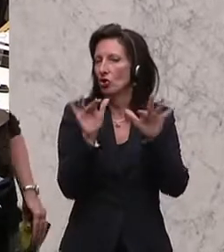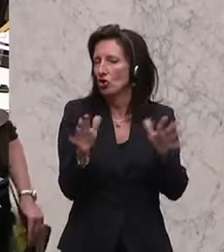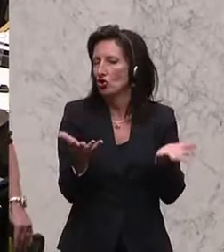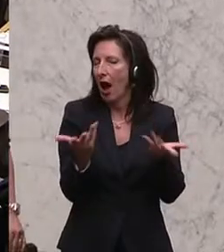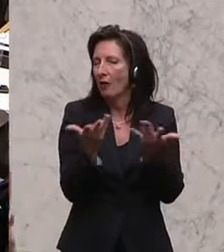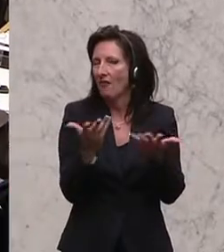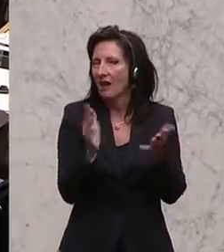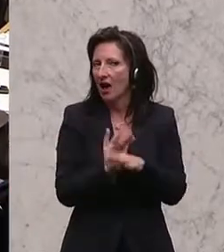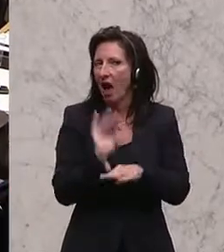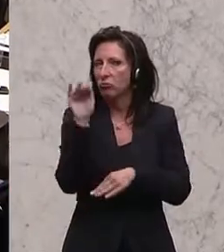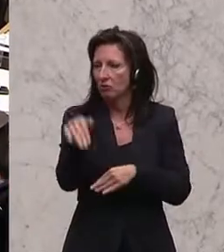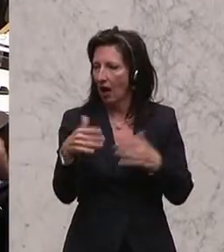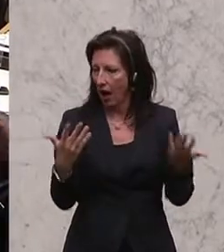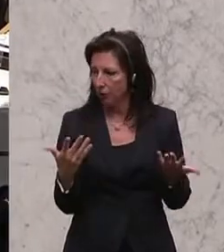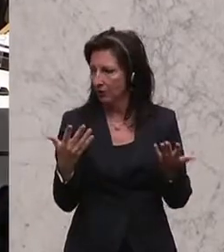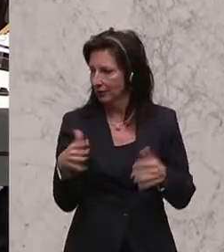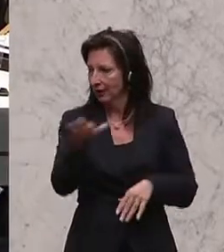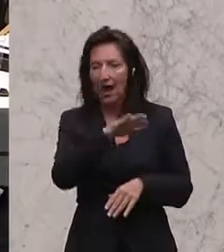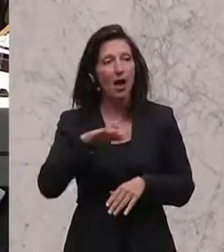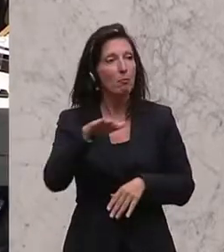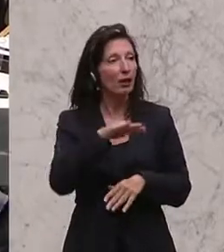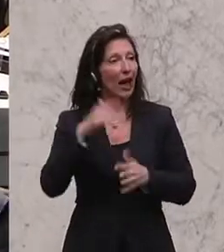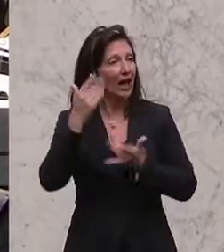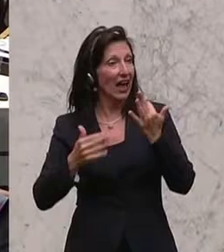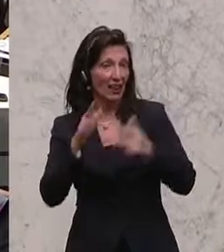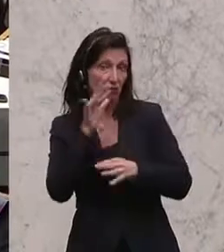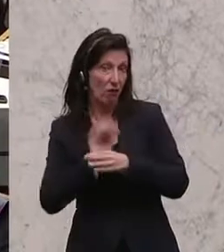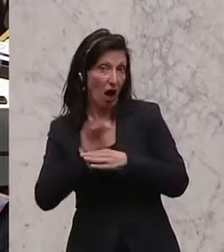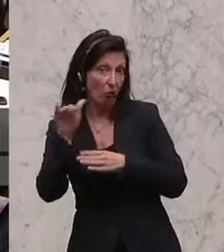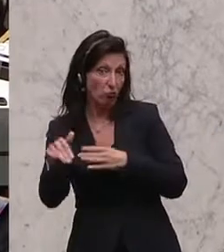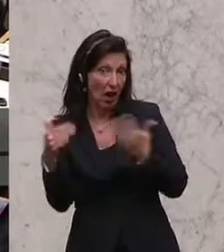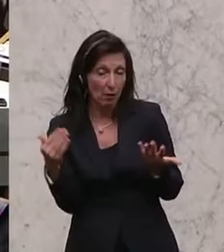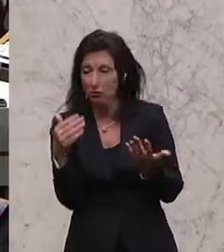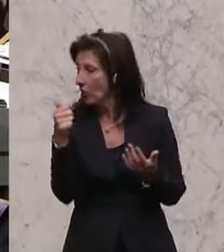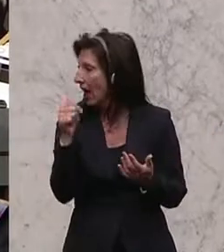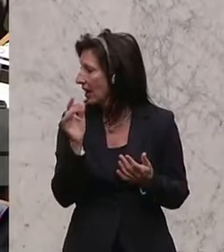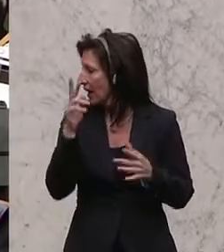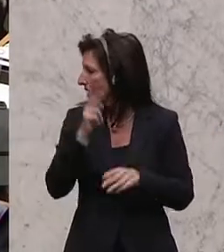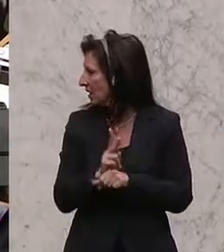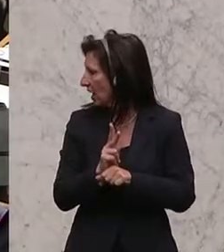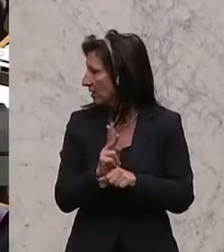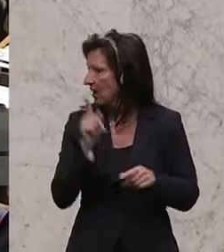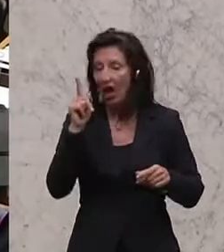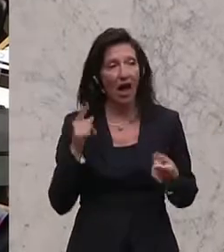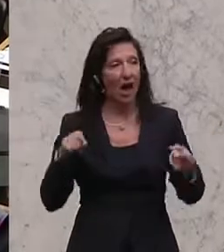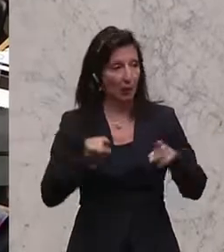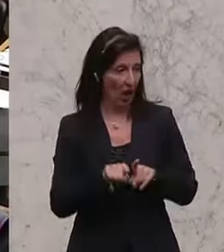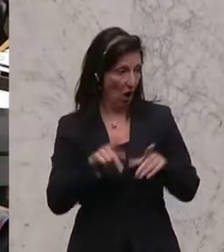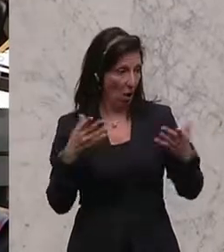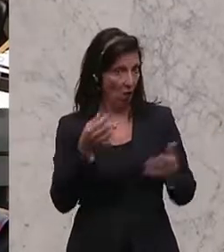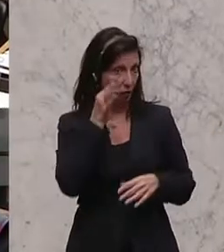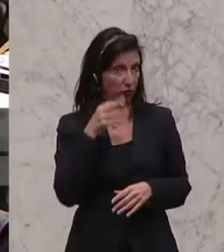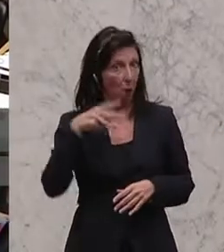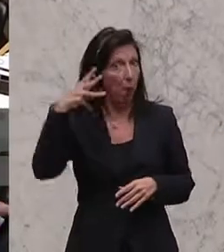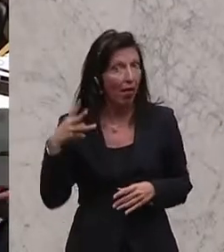dass sie von außerhalb des Bereichs Rechnungshofs gekommen wäre, als eine der wenigen Kandidaten, aber auch die Frau